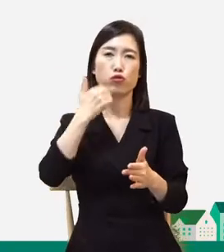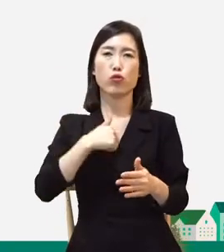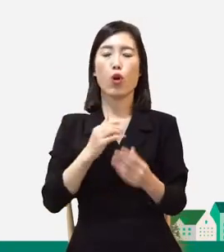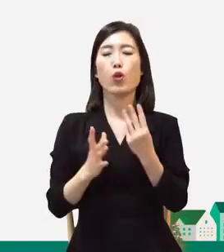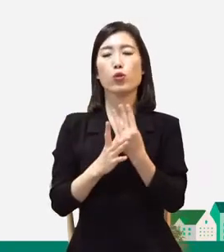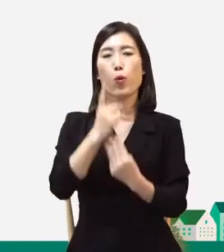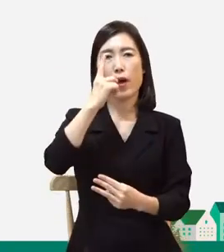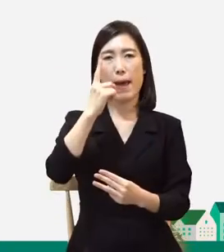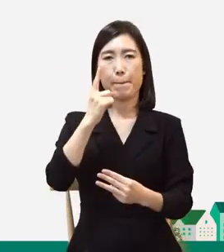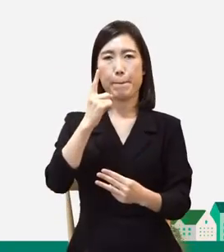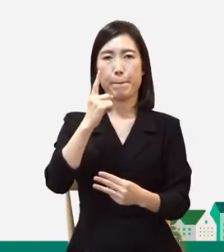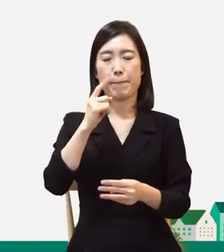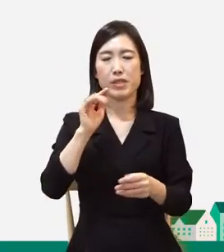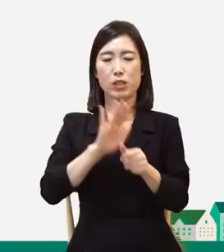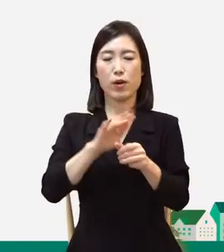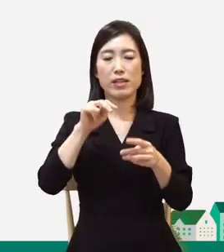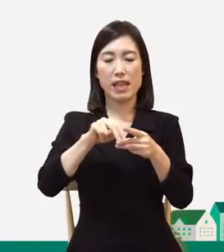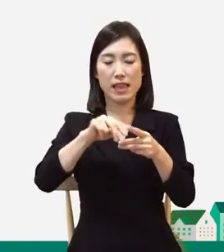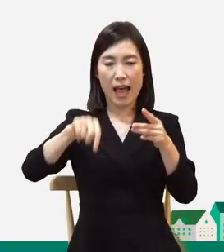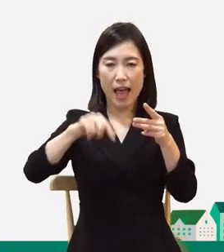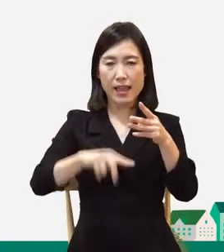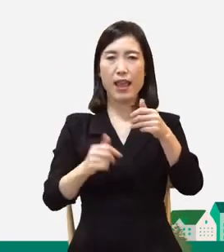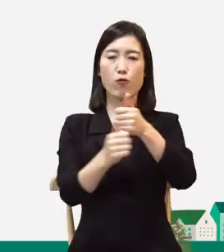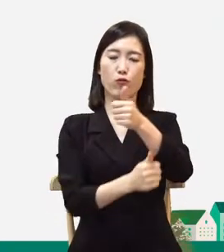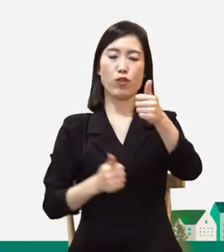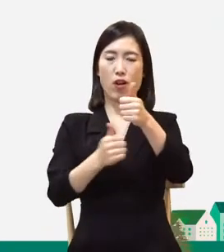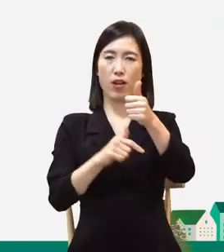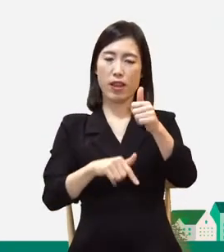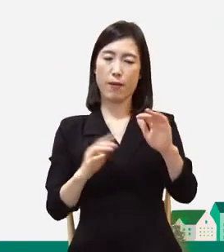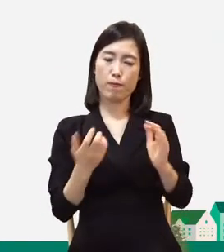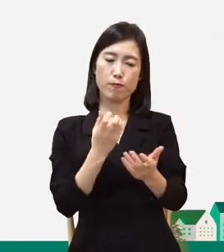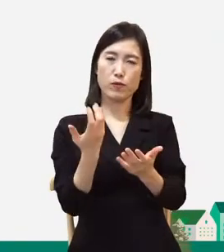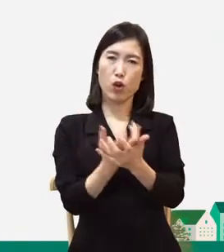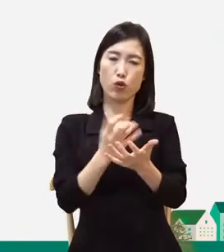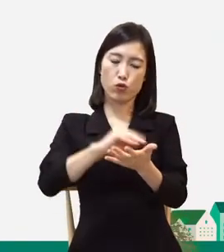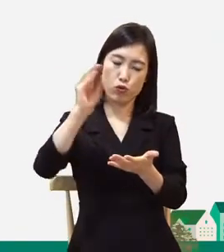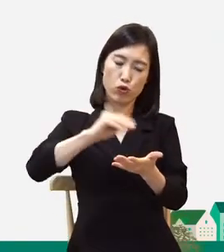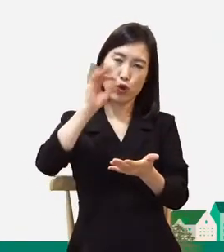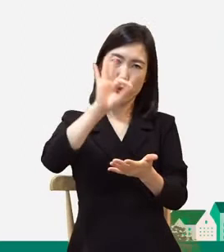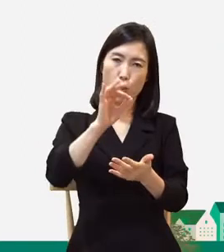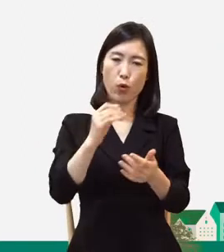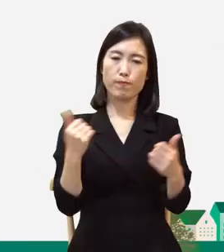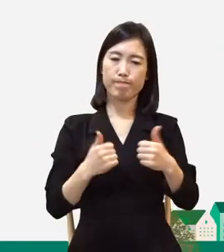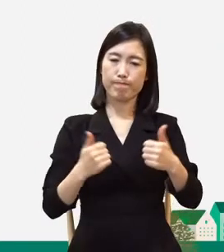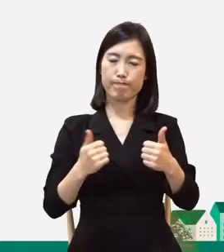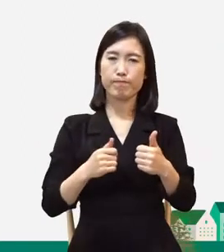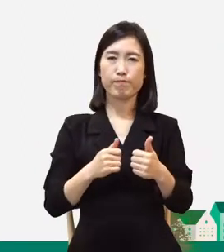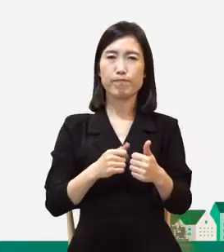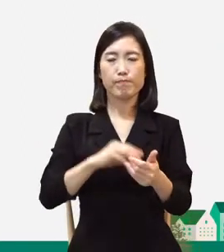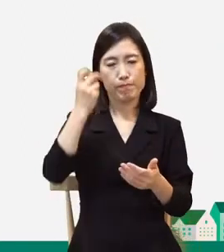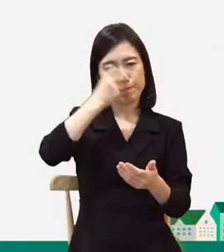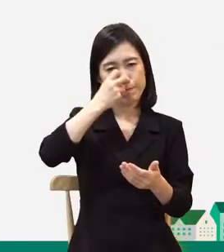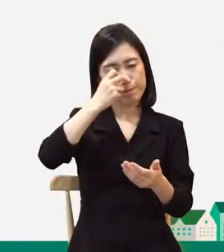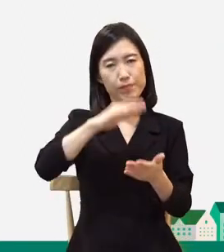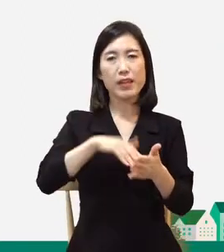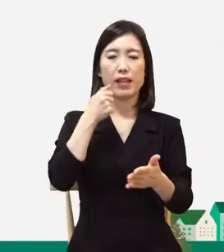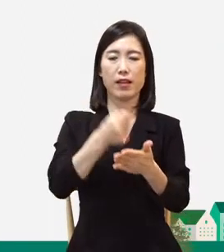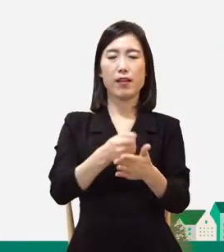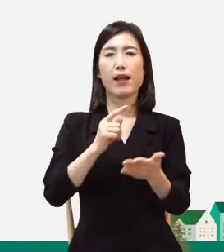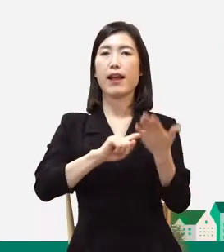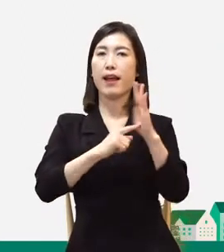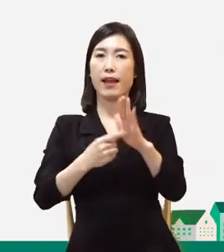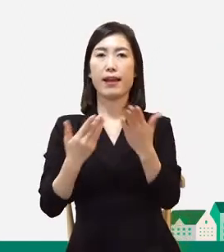지원센터의 운영위원회에서 결정을 해서 입주 및 운영을 하는 그러한 시스템입니다. 지원주택의 계약